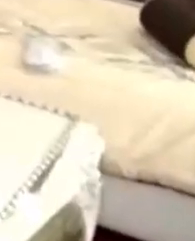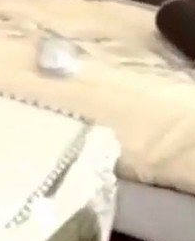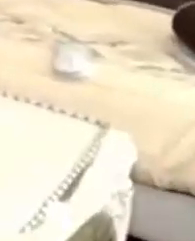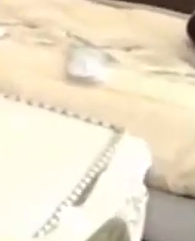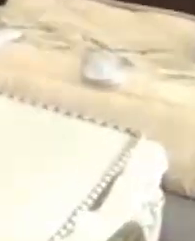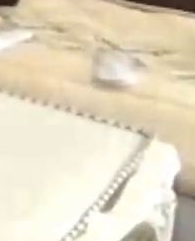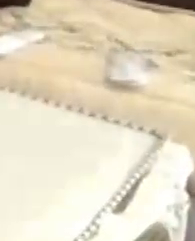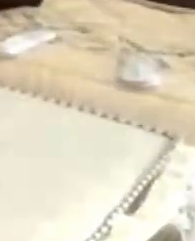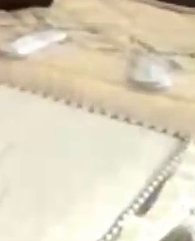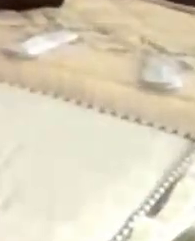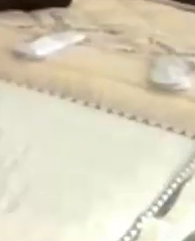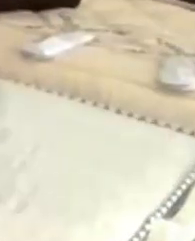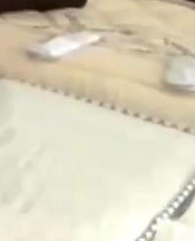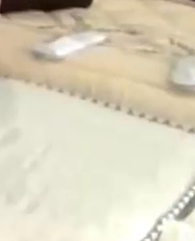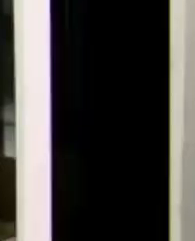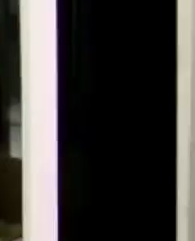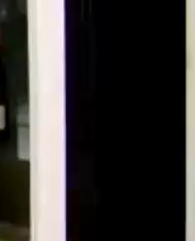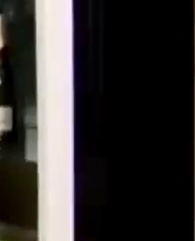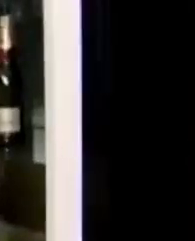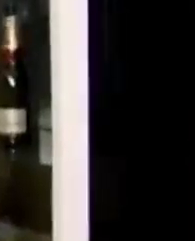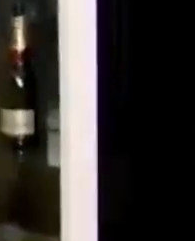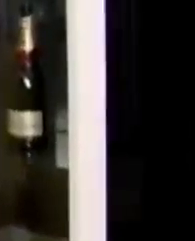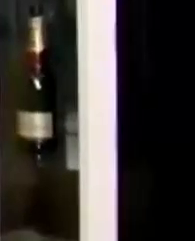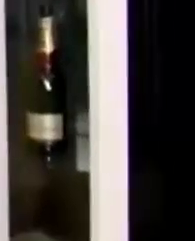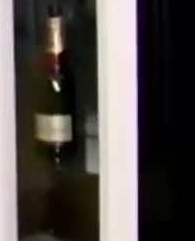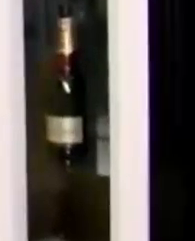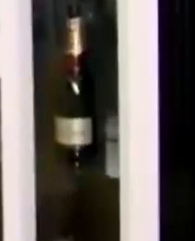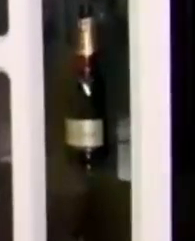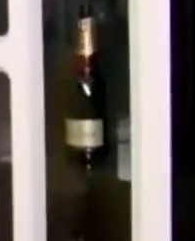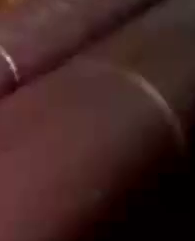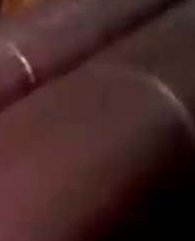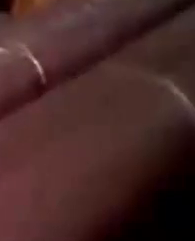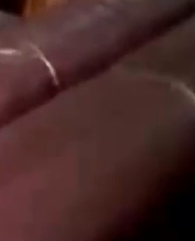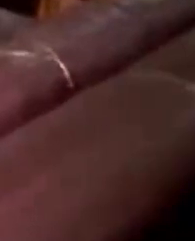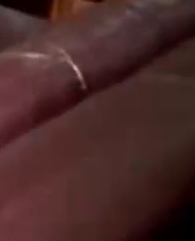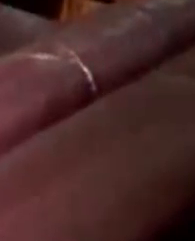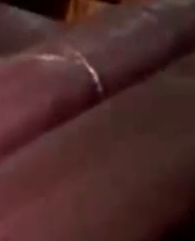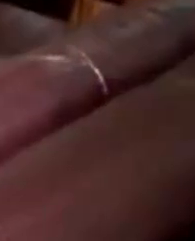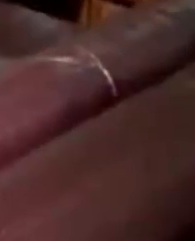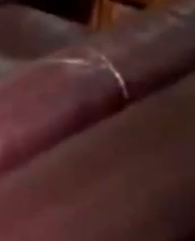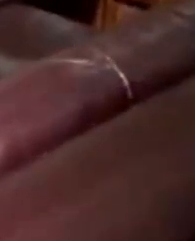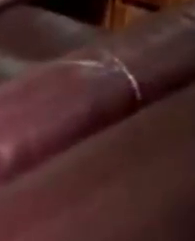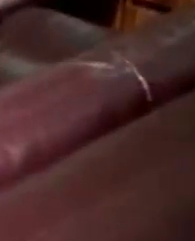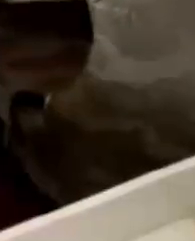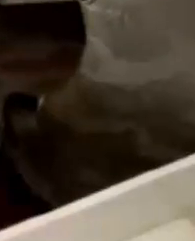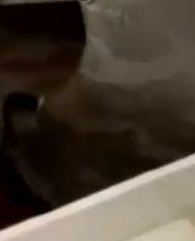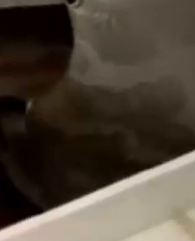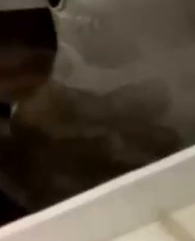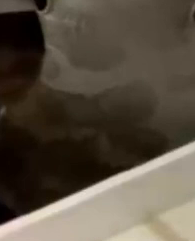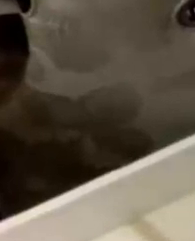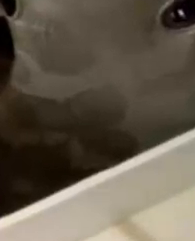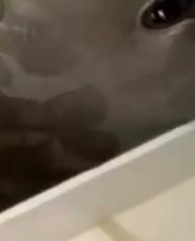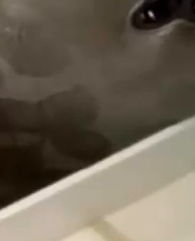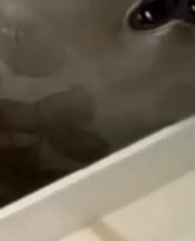muri Turukiya ese nawe ngwino udusuri icyonzi cy'amaso aragutegeka kugira icyo utahane ntimwikange ngo nta mikoro kuko